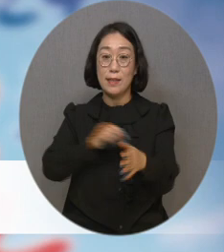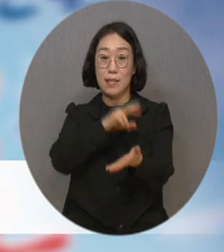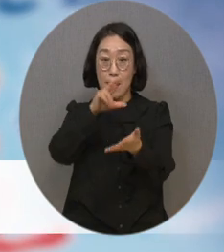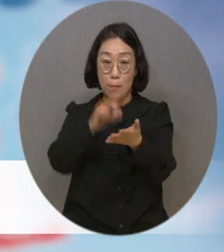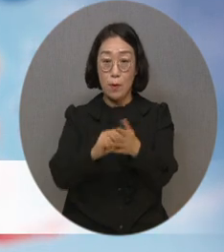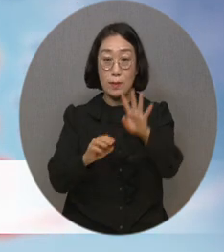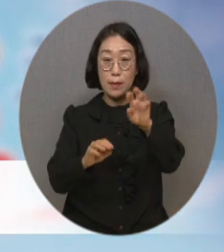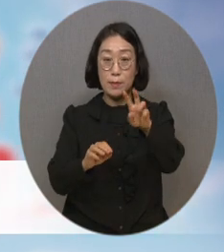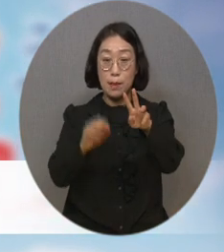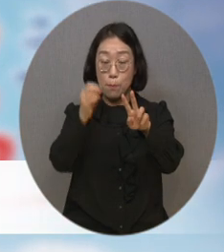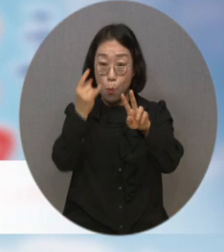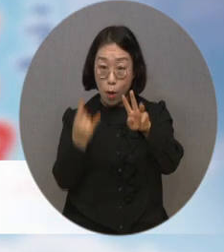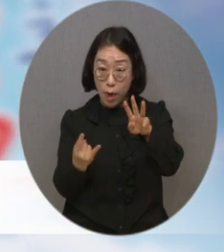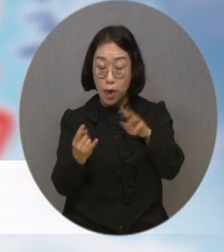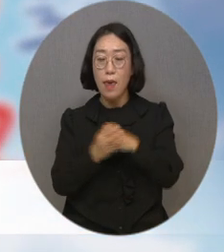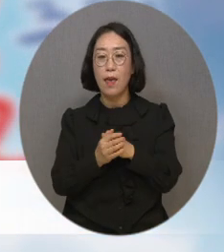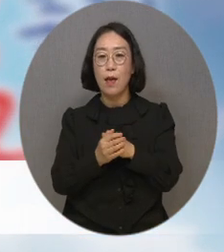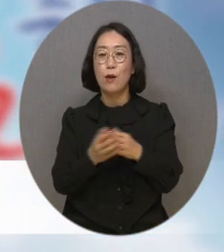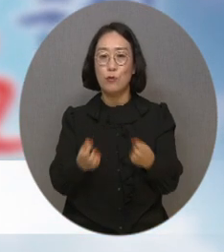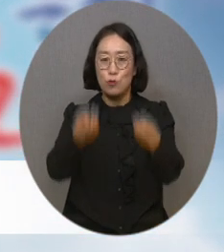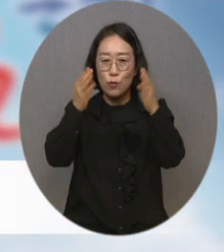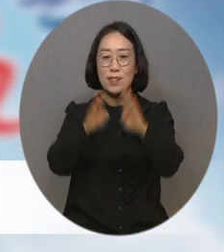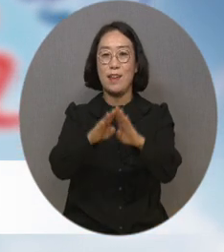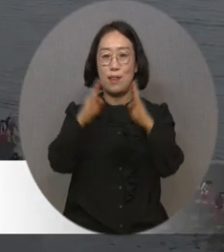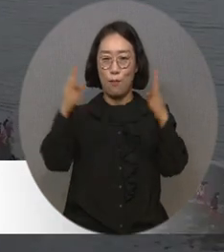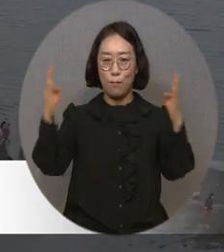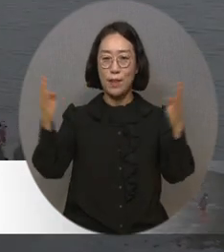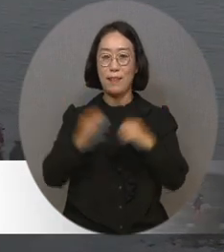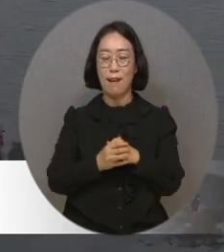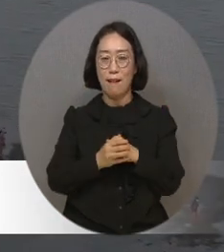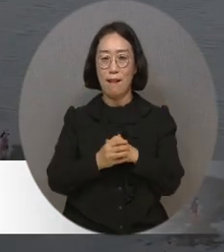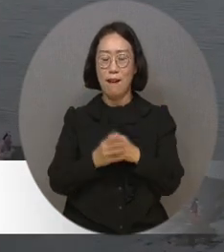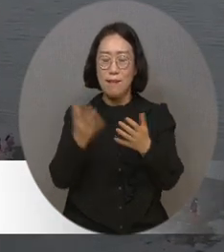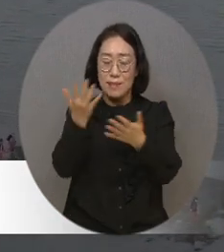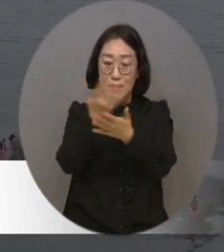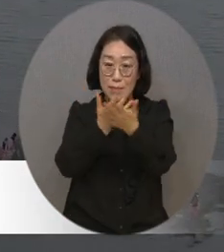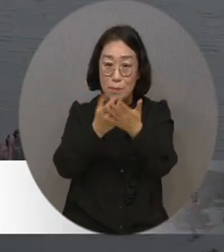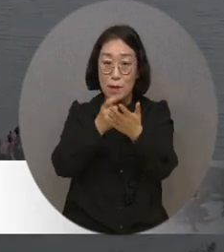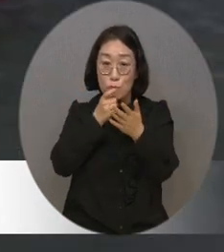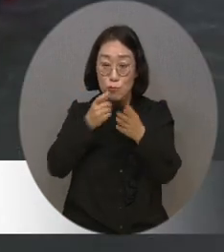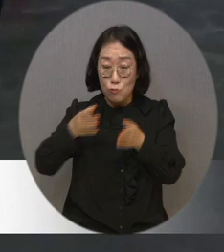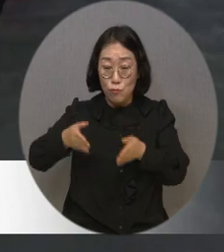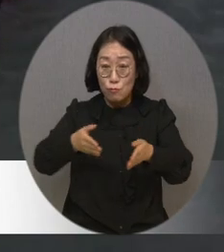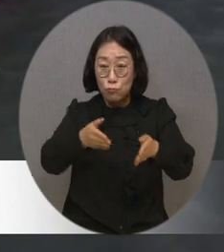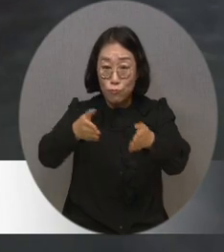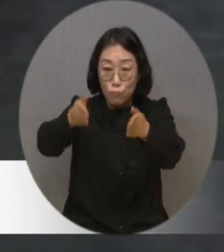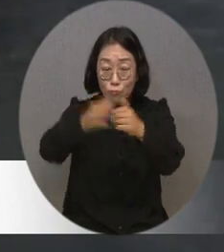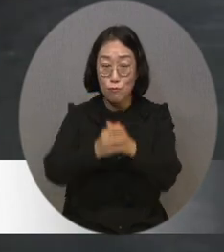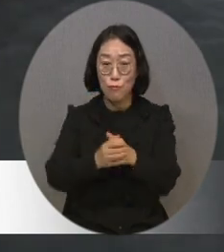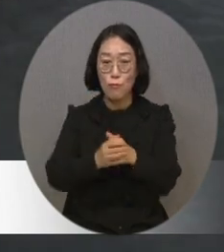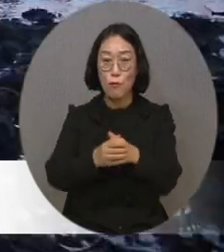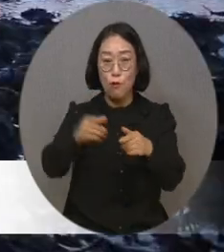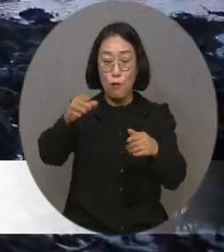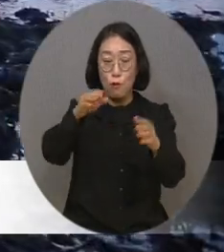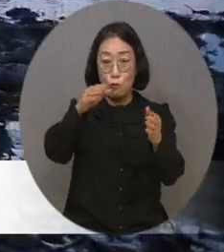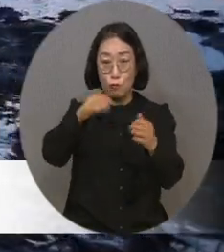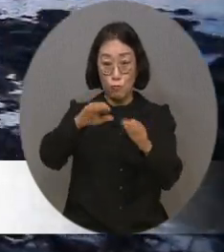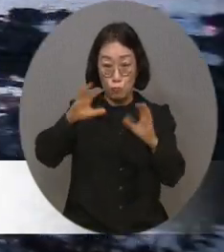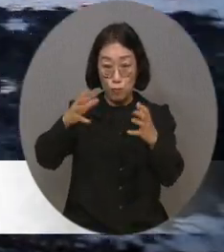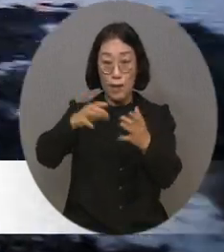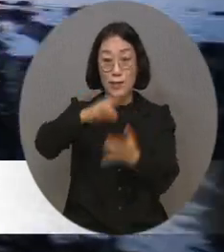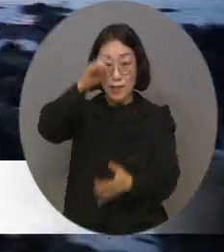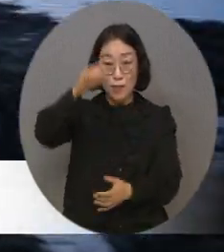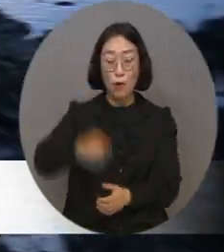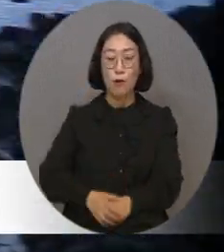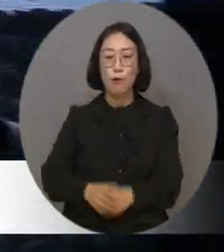제43회 신비의 바닷길 축제를 개최합니다. 신비의 바닷길은 국가지정 명승 제9호로 진도와 모도